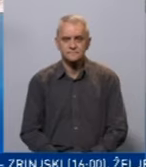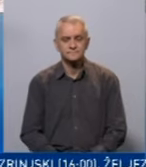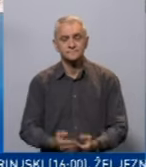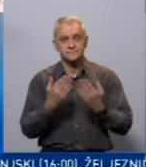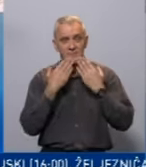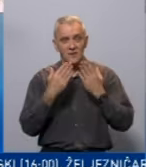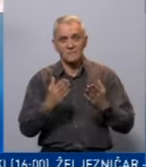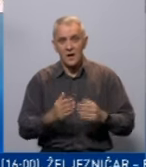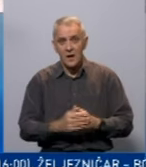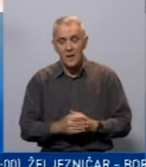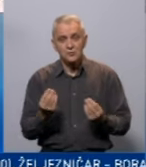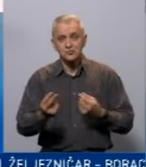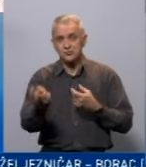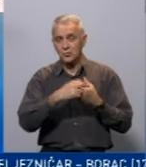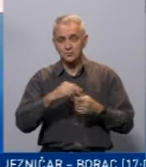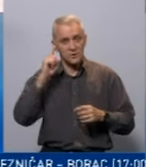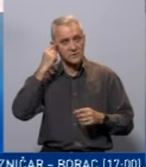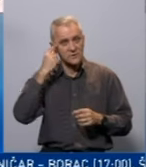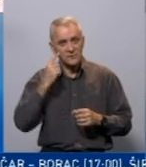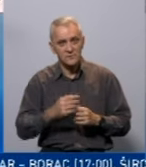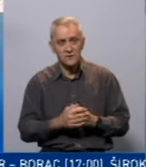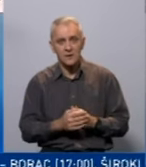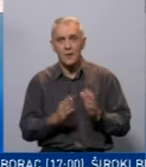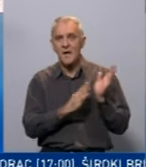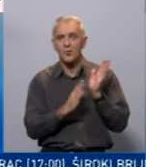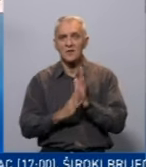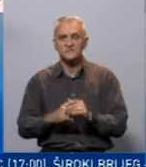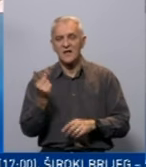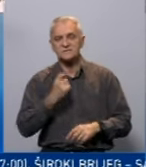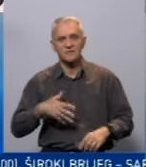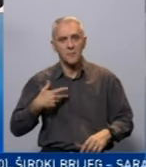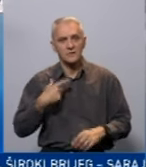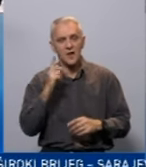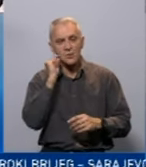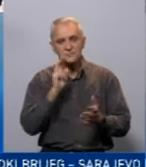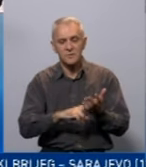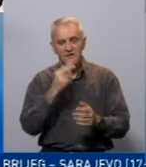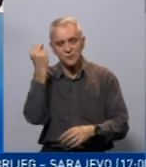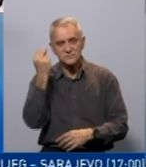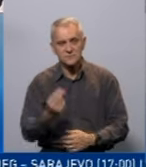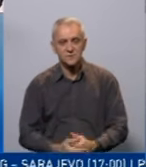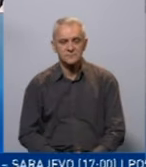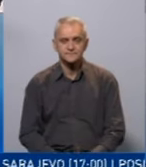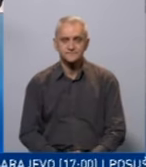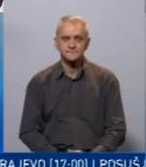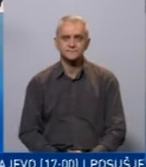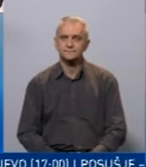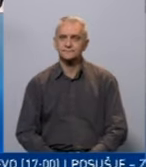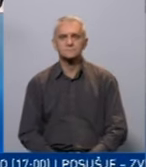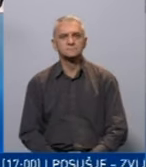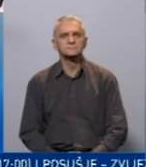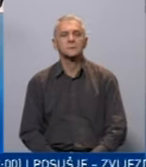Hvala vam što ste se uključili u Dnevnik i iznijeli svoj stav. Marko Milosavljević iz inicijative Mladih za ljudska prava u Srbiji bio je gost Dnevnika 2.